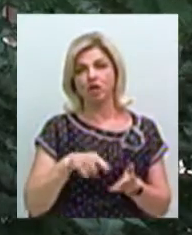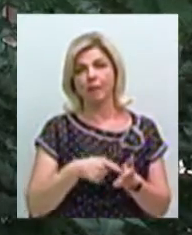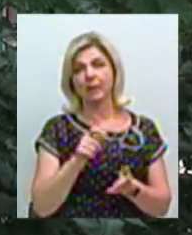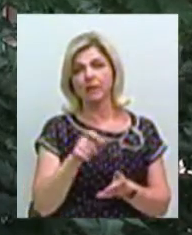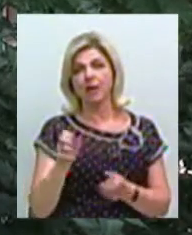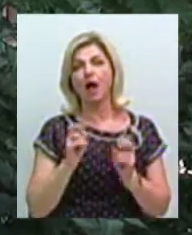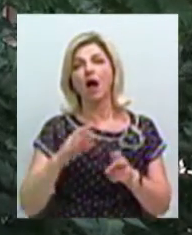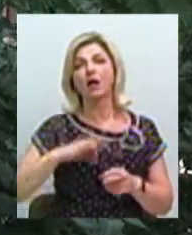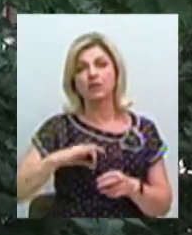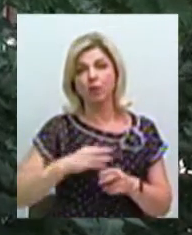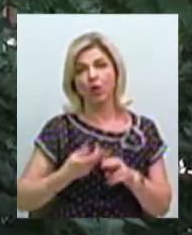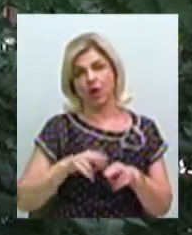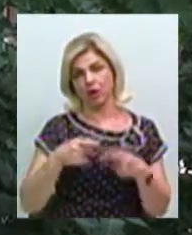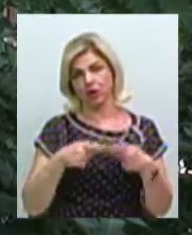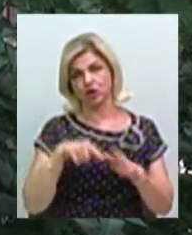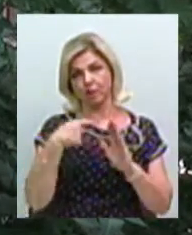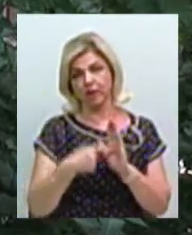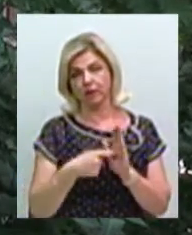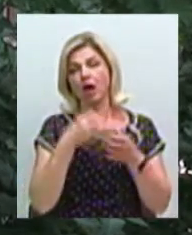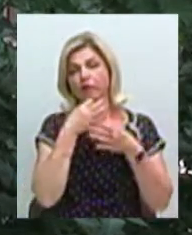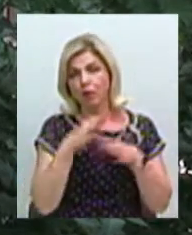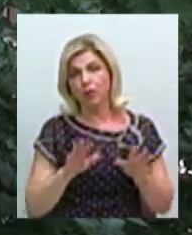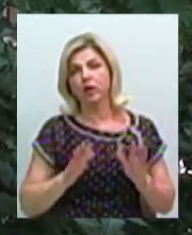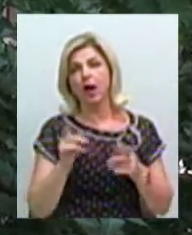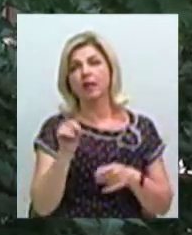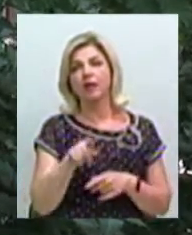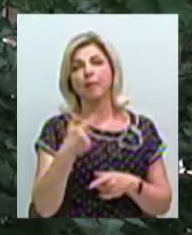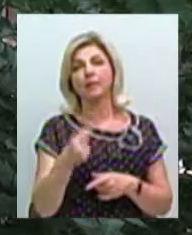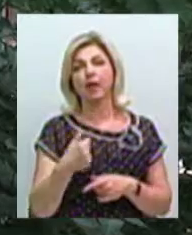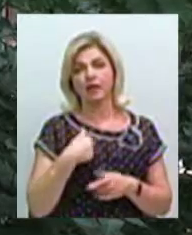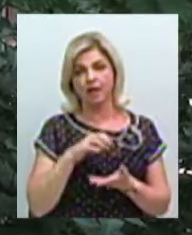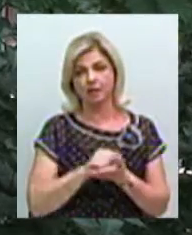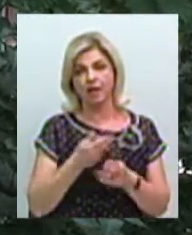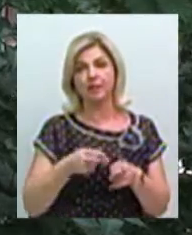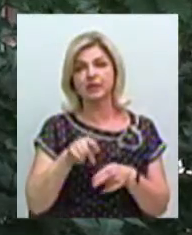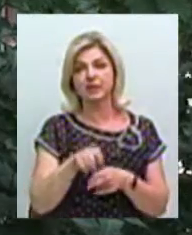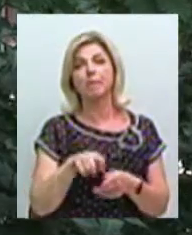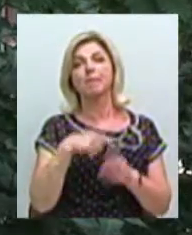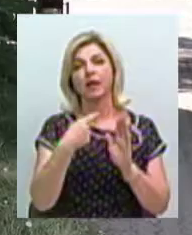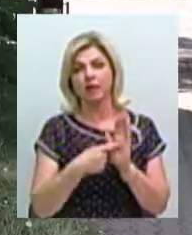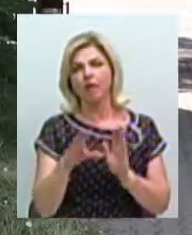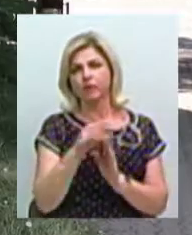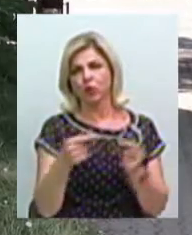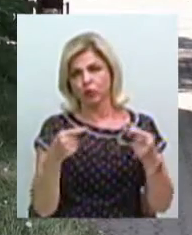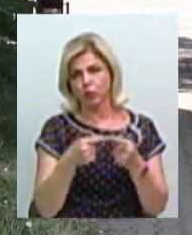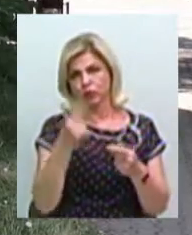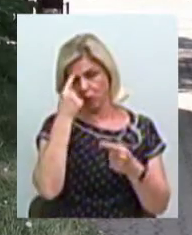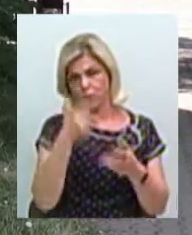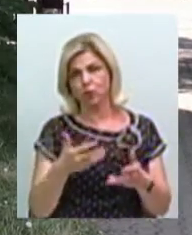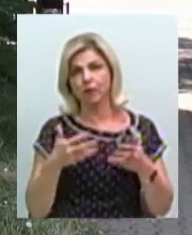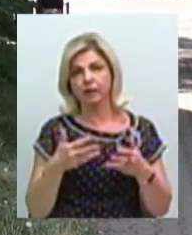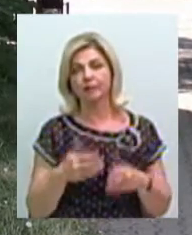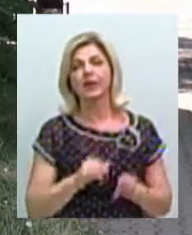використовувало місто – це інше питання. Але у будь-якому разі, там, де я займаюся питанням, все триває чітко і зрозуміло.